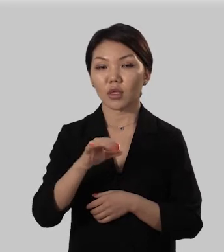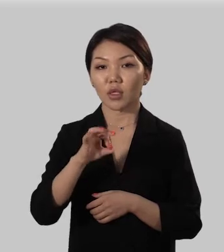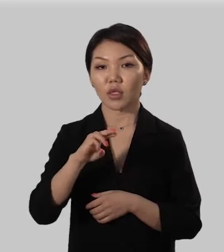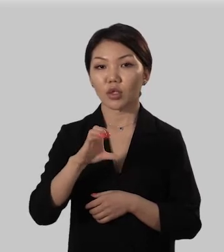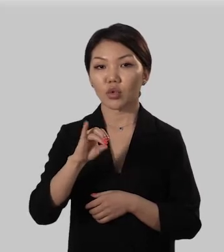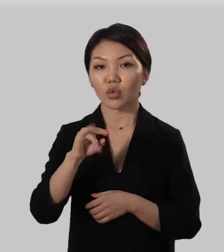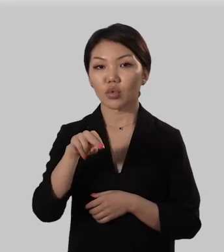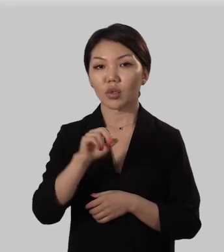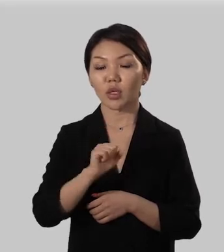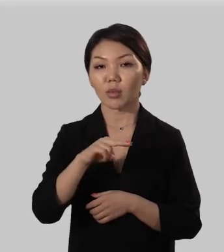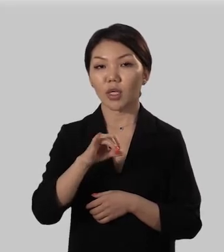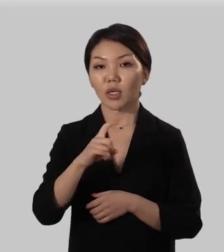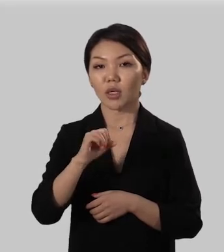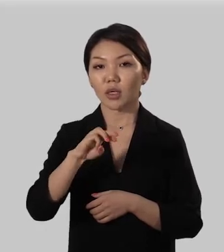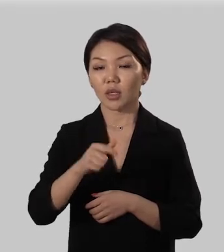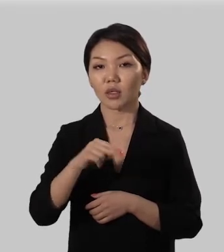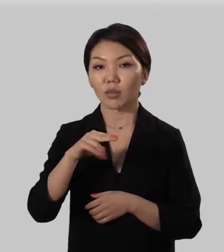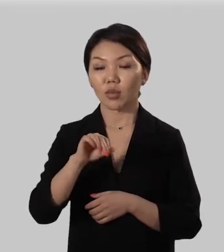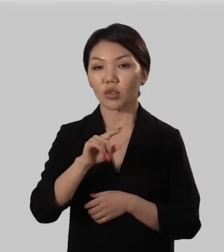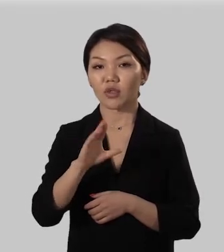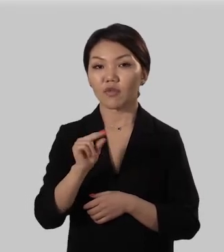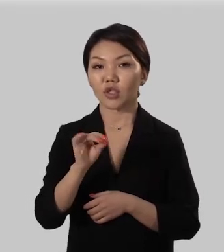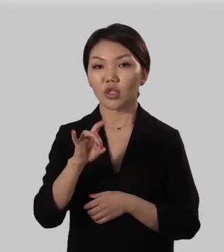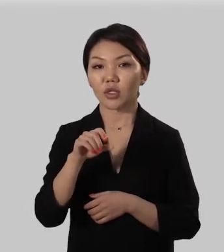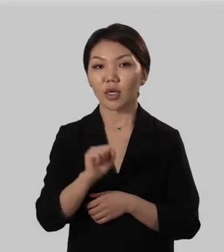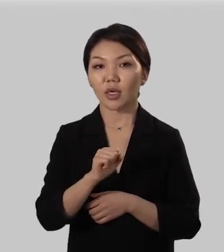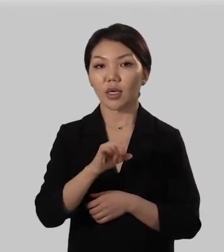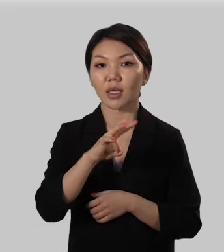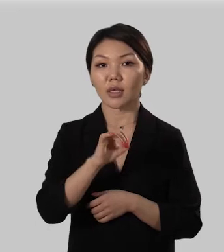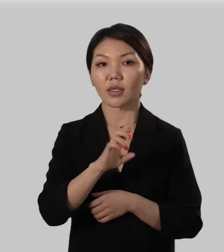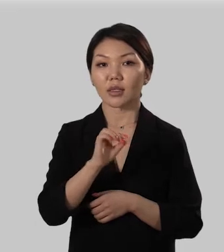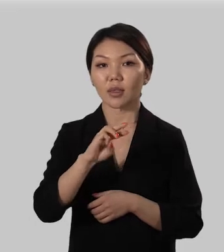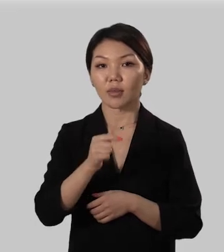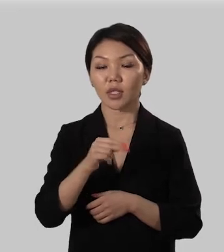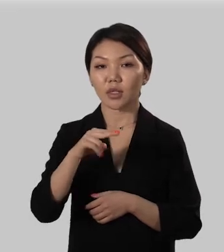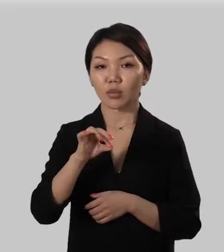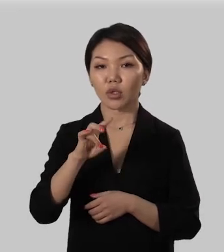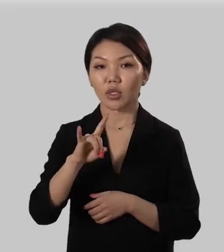не забыто поныне встать пораньше